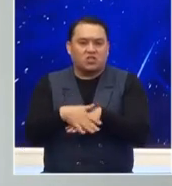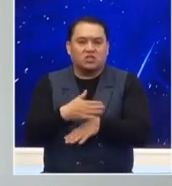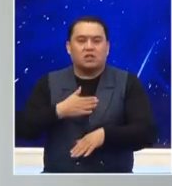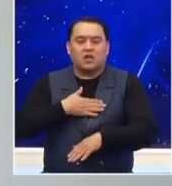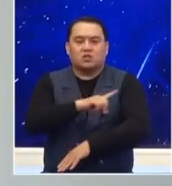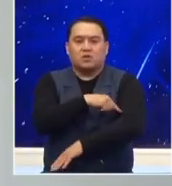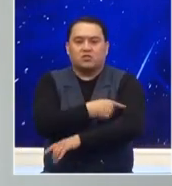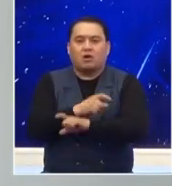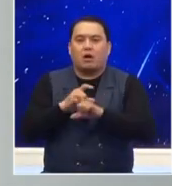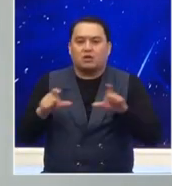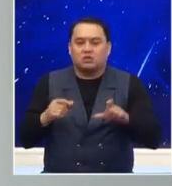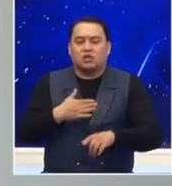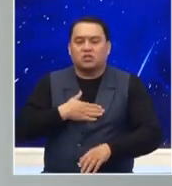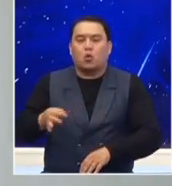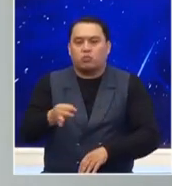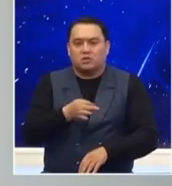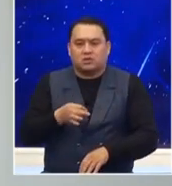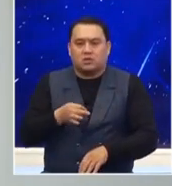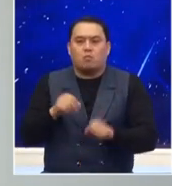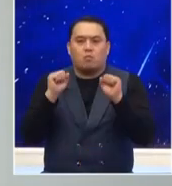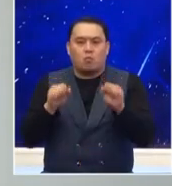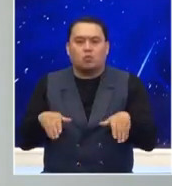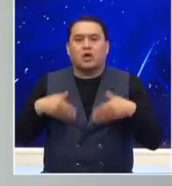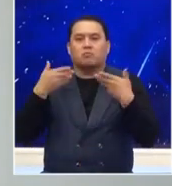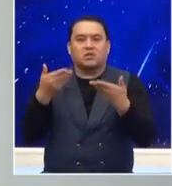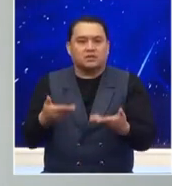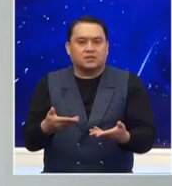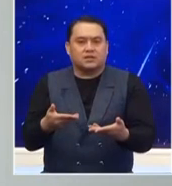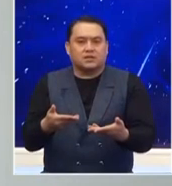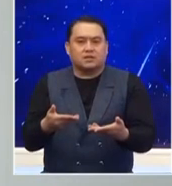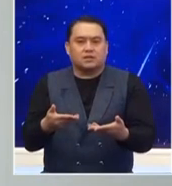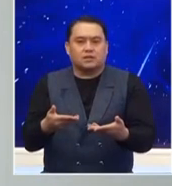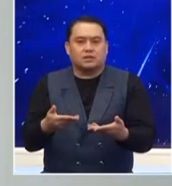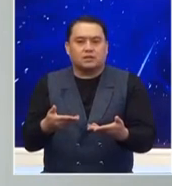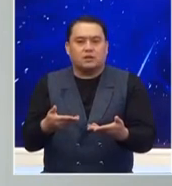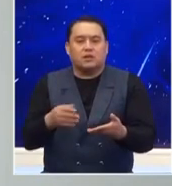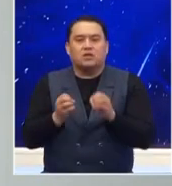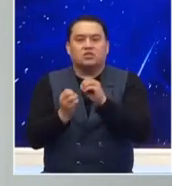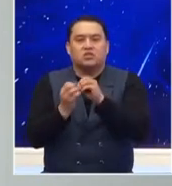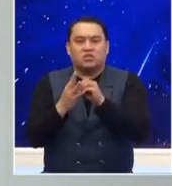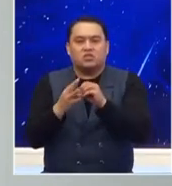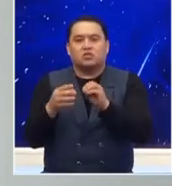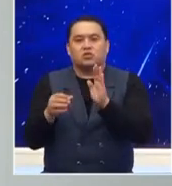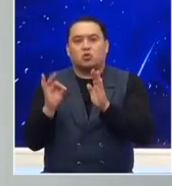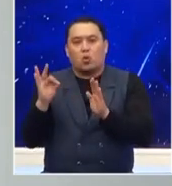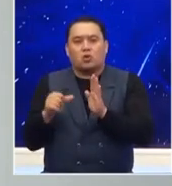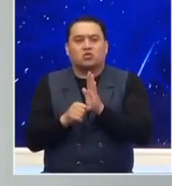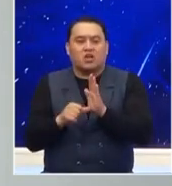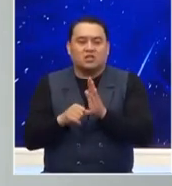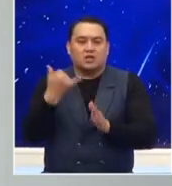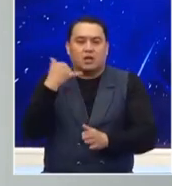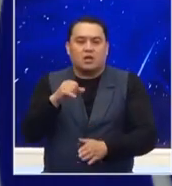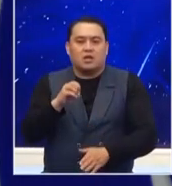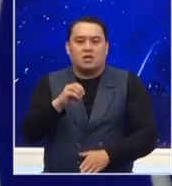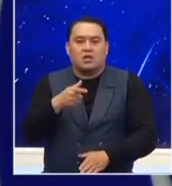наших медицинских организаций в нашей области, то есть они могут обратиться по данному номеру 1406 колл-центр, либо по мобильному